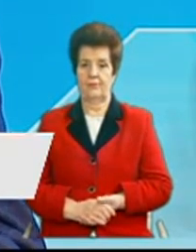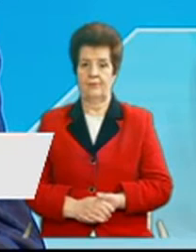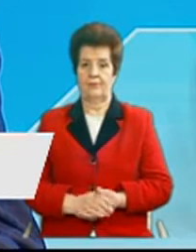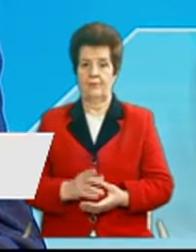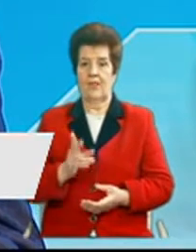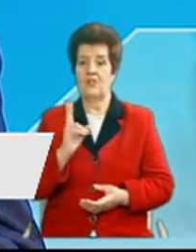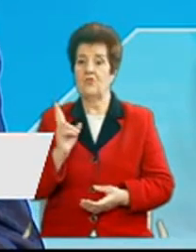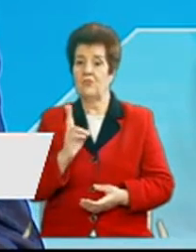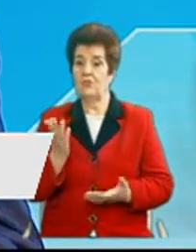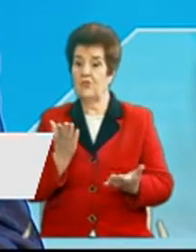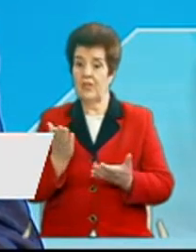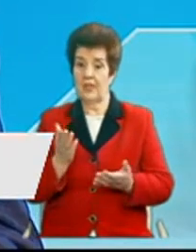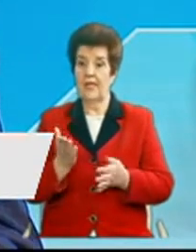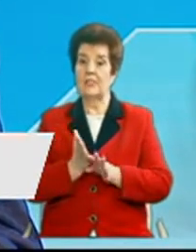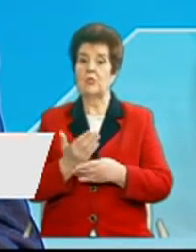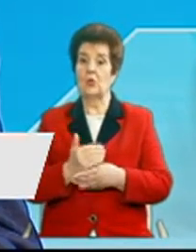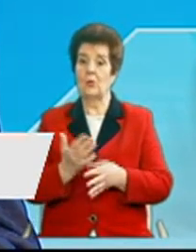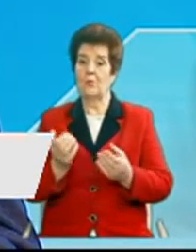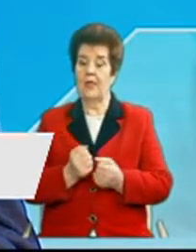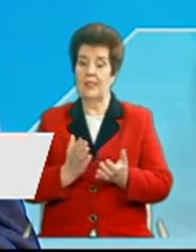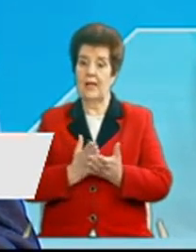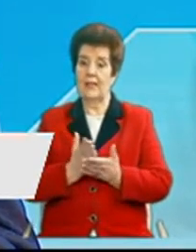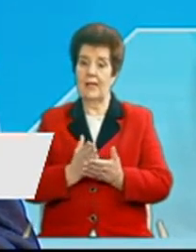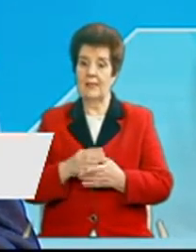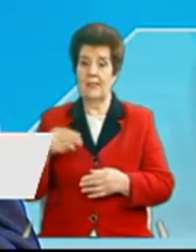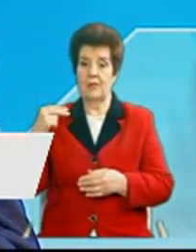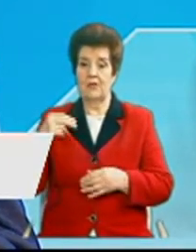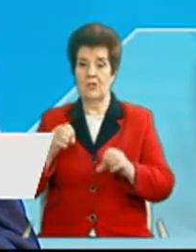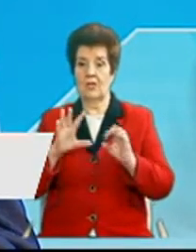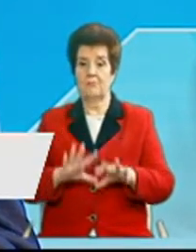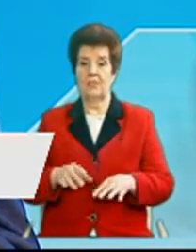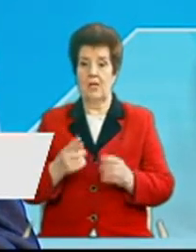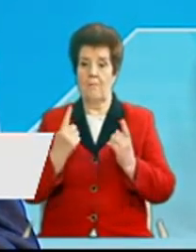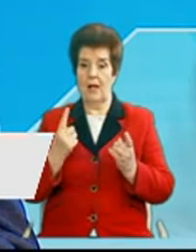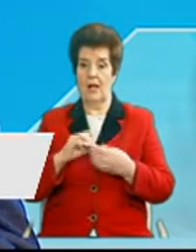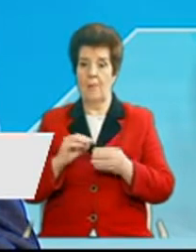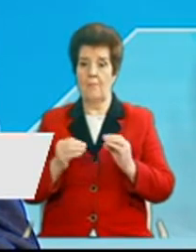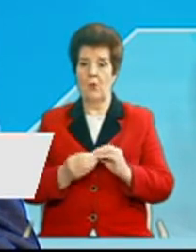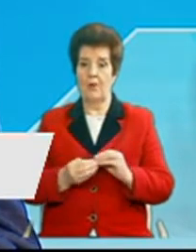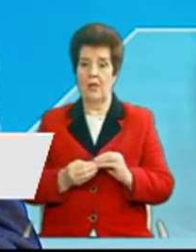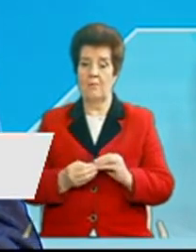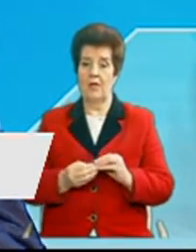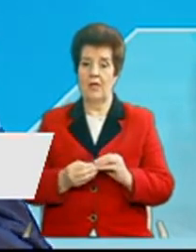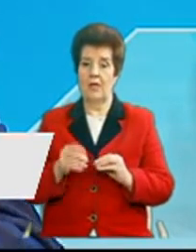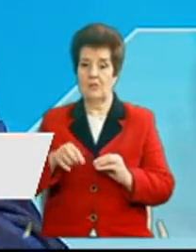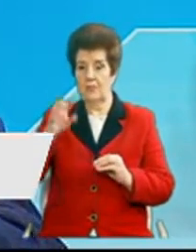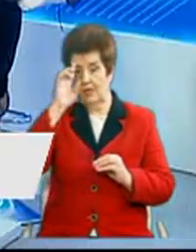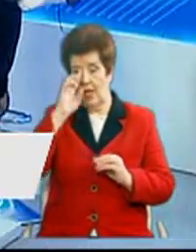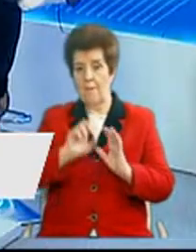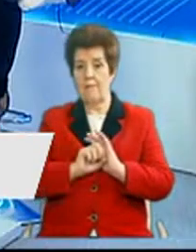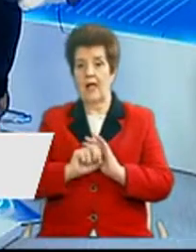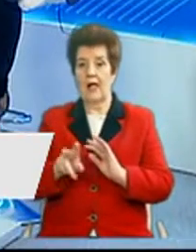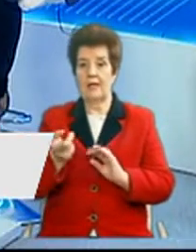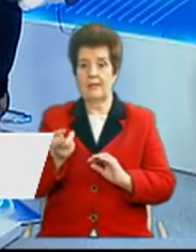Ce instrumente ați folosit în calitate de președinte pentru a rezolva una din marile probleme ale acestei țări, migrația?